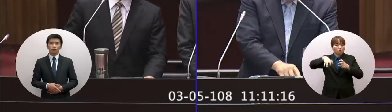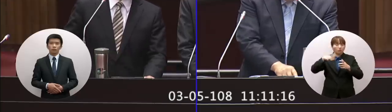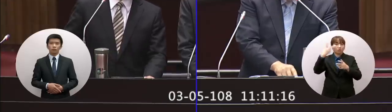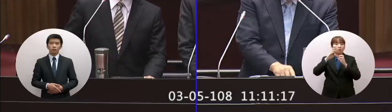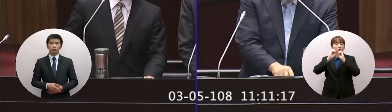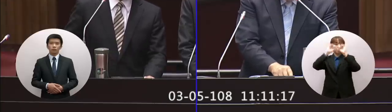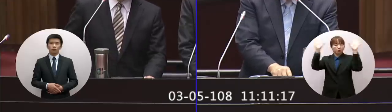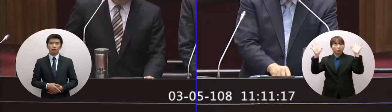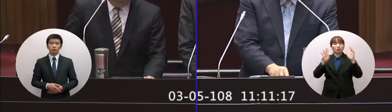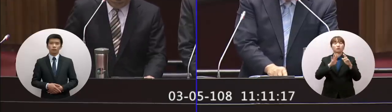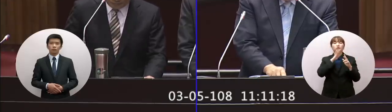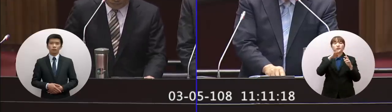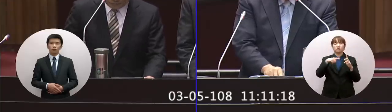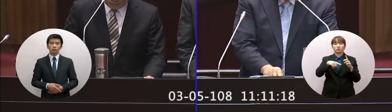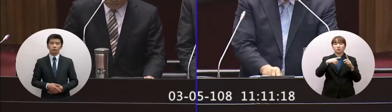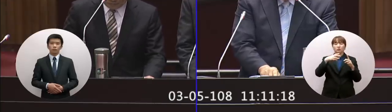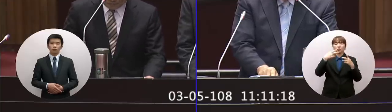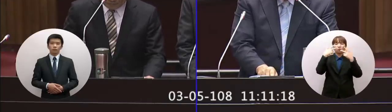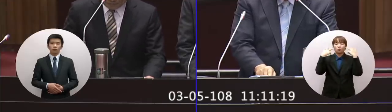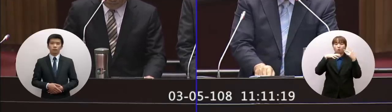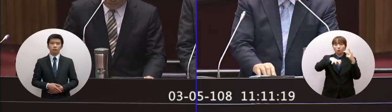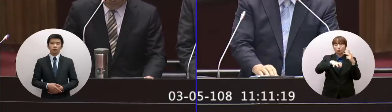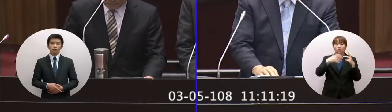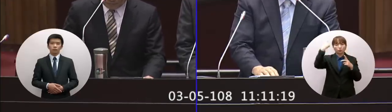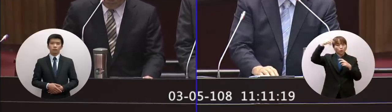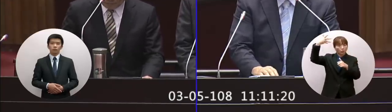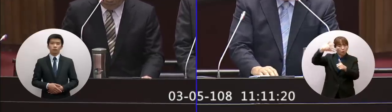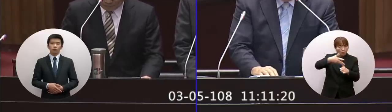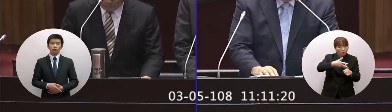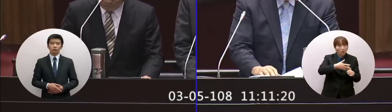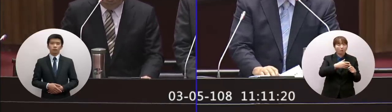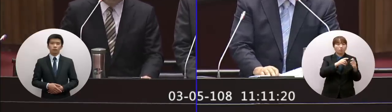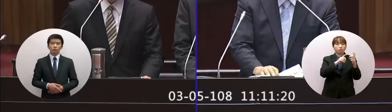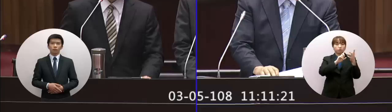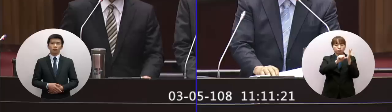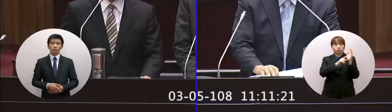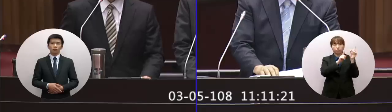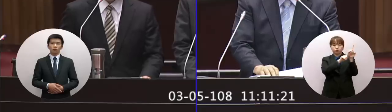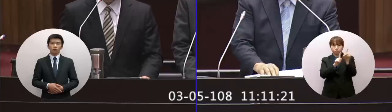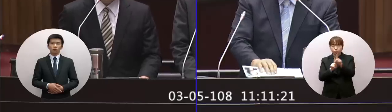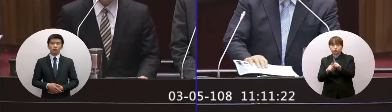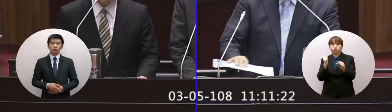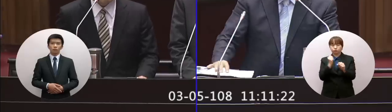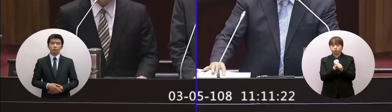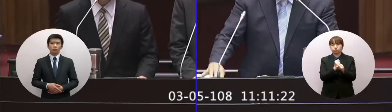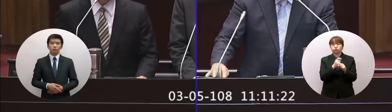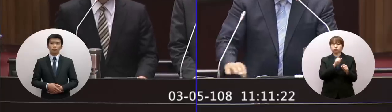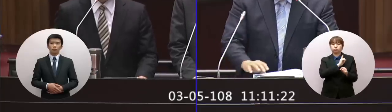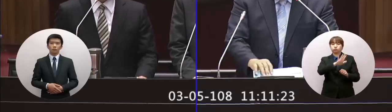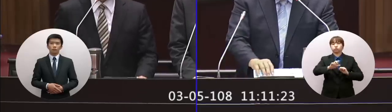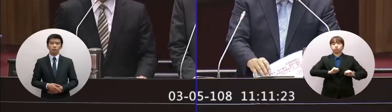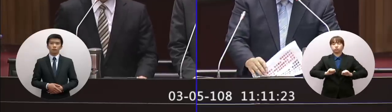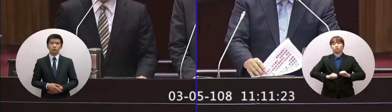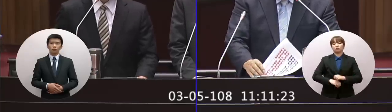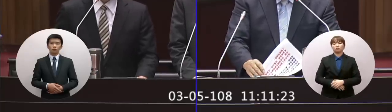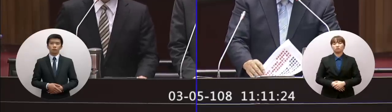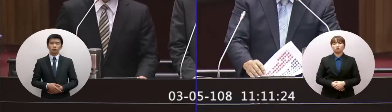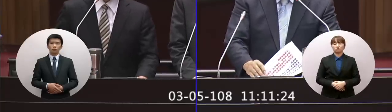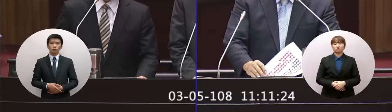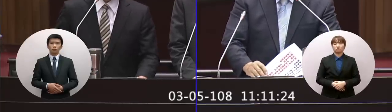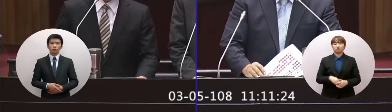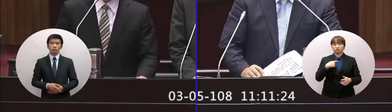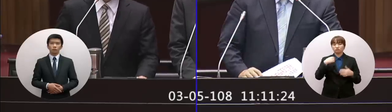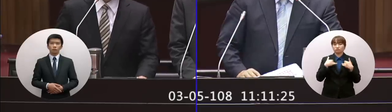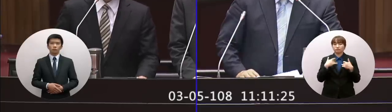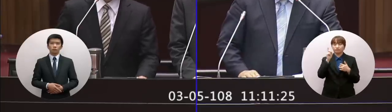了，公告都兰等区域传统礼仪逐步落实原民自治。那我很高